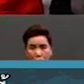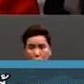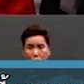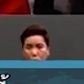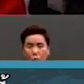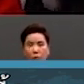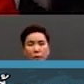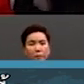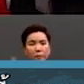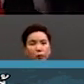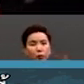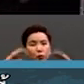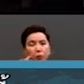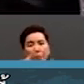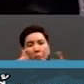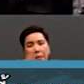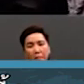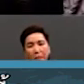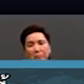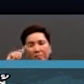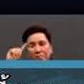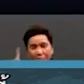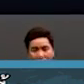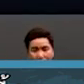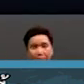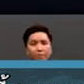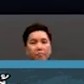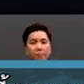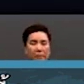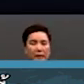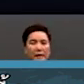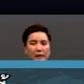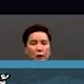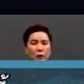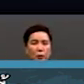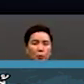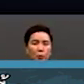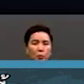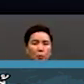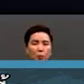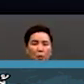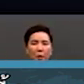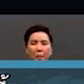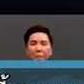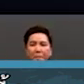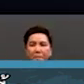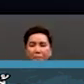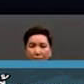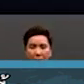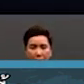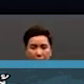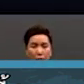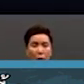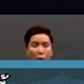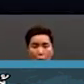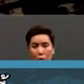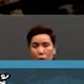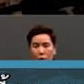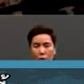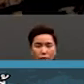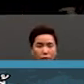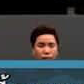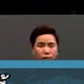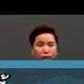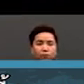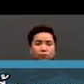นลมระดับบนที่ความสูงตั้งแต่ 5,000 เมตรขึ้นไปเปลี่ยนเป็นลมฝ่ายตะวันตกอย่างไรก็ตามช่วงเริ่มต้นของฤดูหนาวปีนี้บ